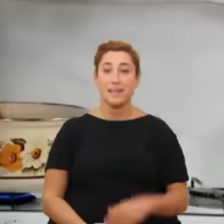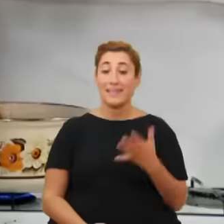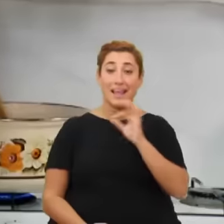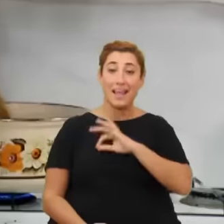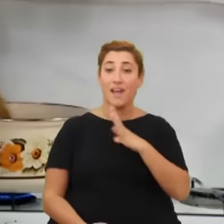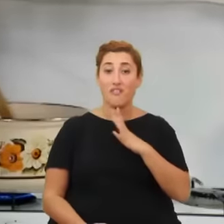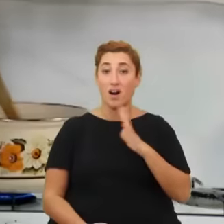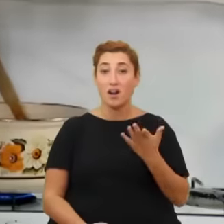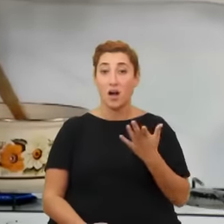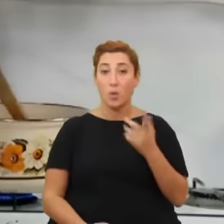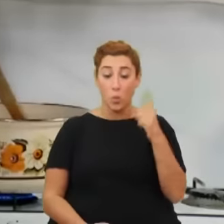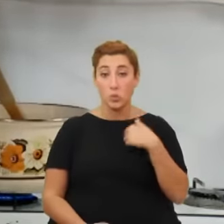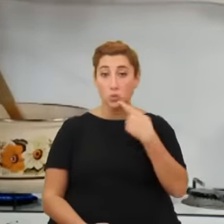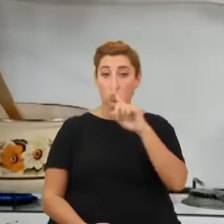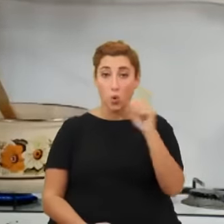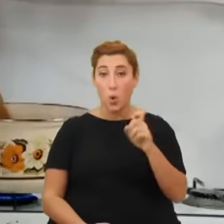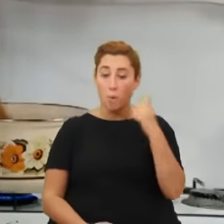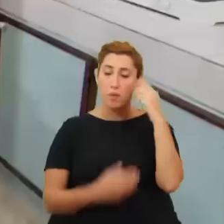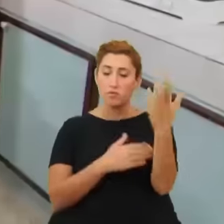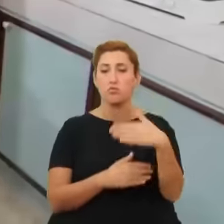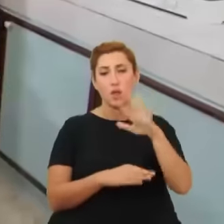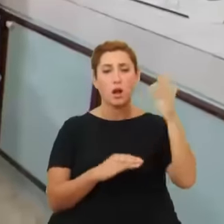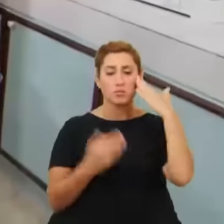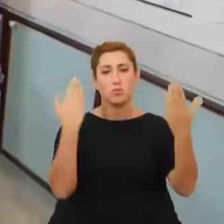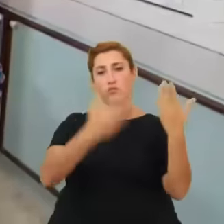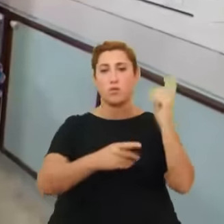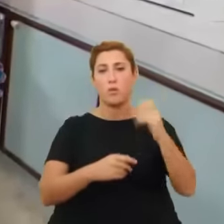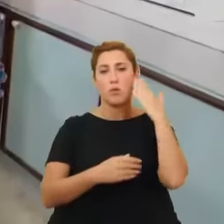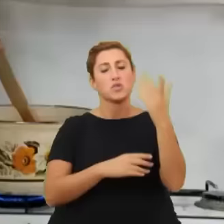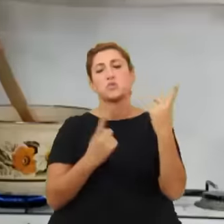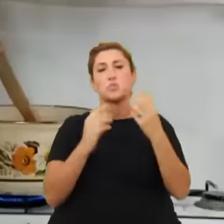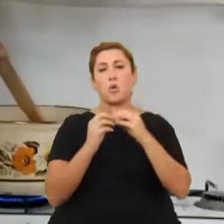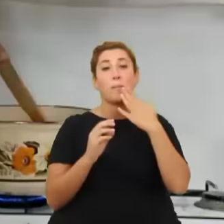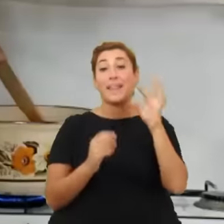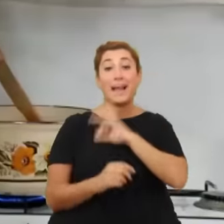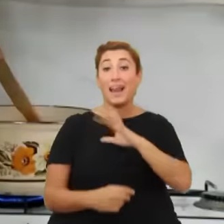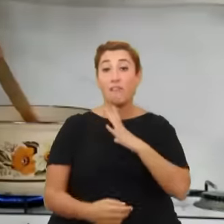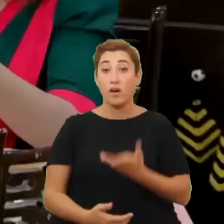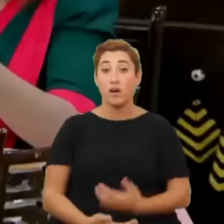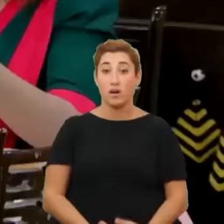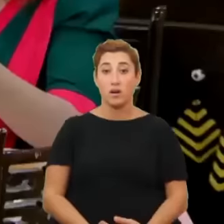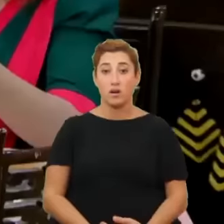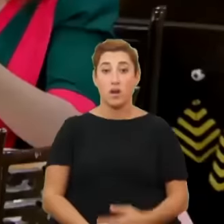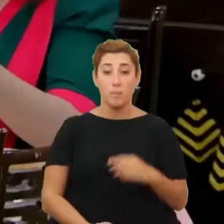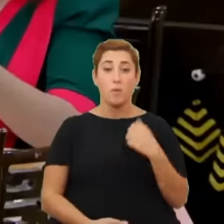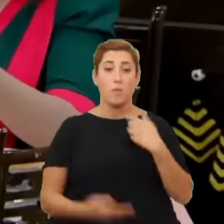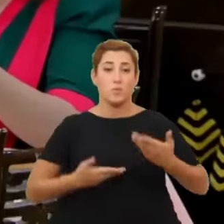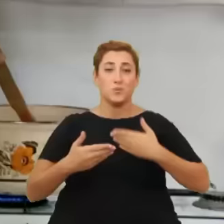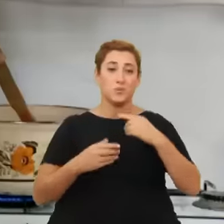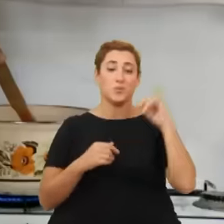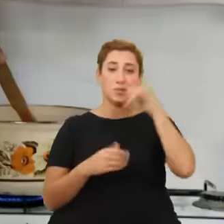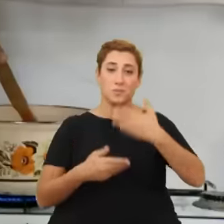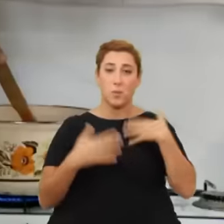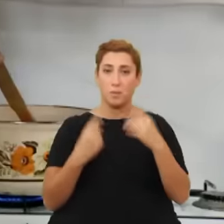Ne gerek var yani? Hani onu soruyorum. Başvursun, herkes başvuruyor. Vurmakta bir şey yok. Ne gerek var yani? Hostes olmak